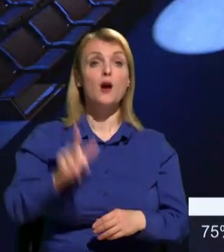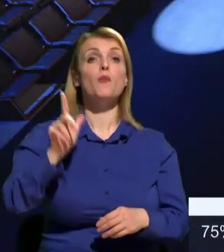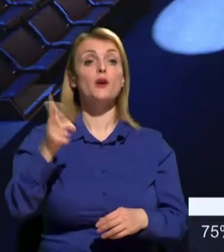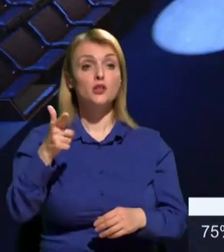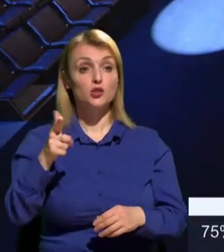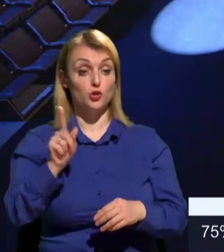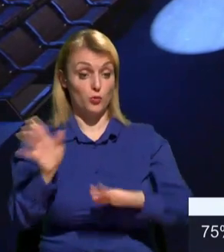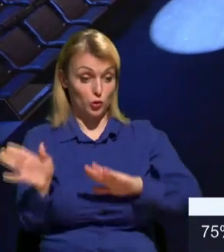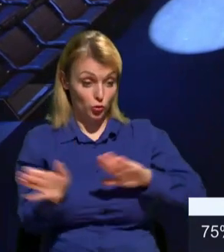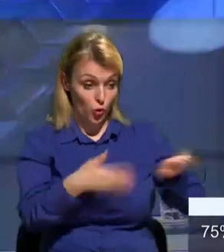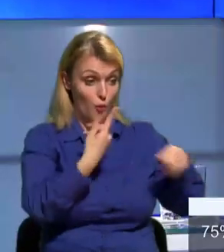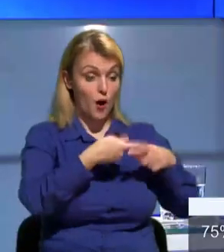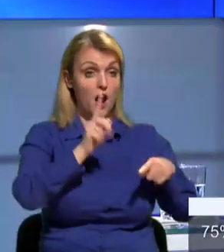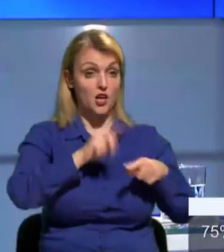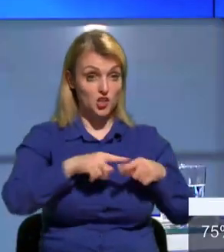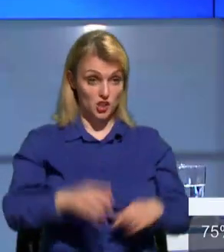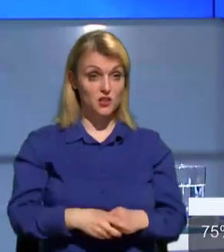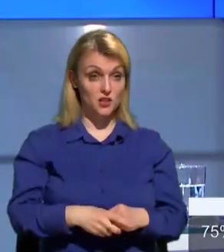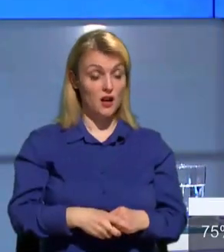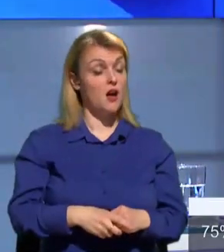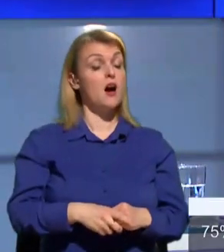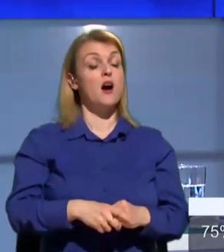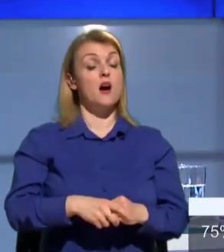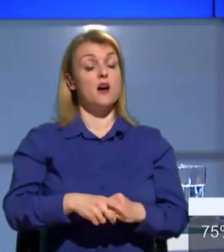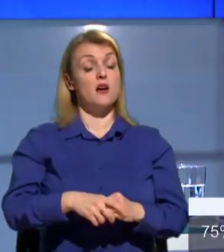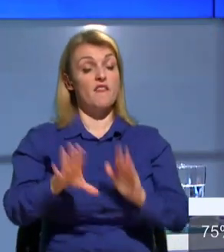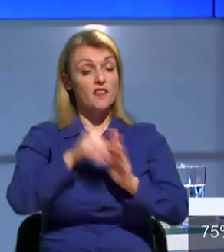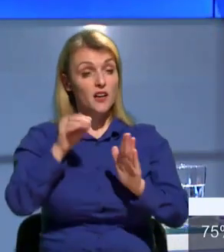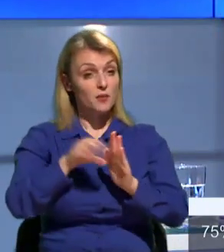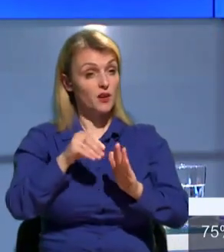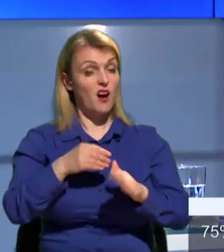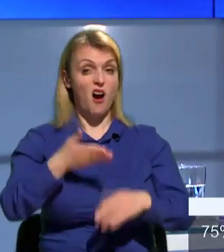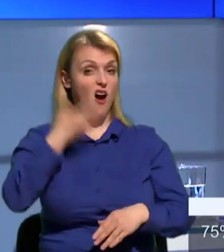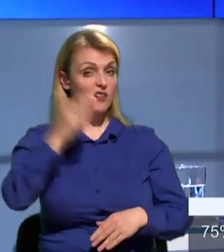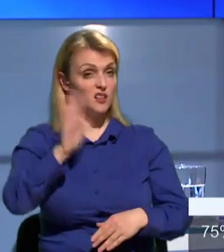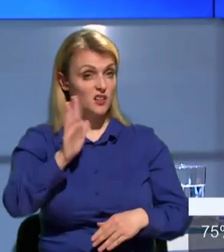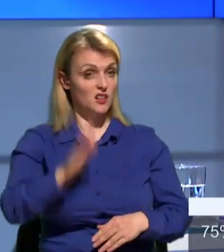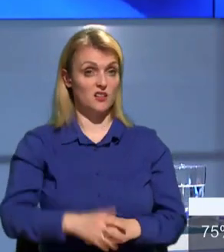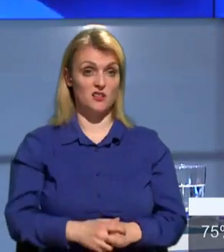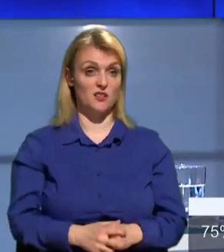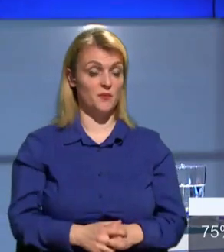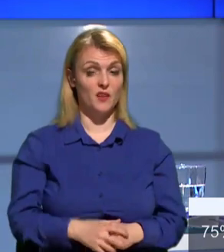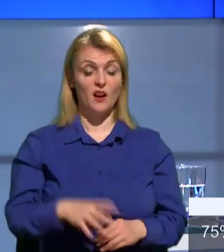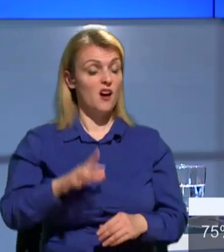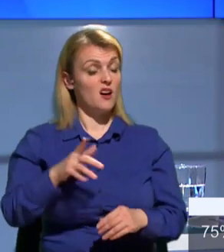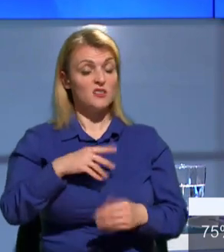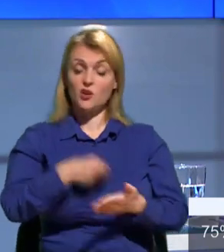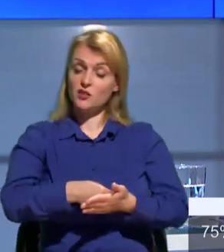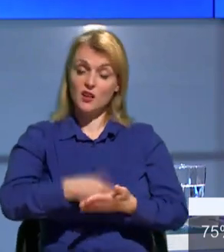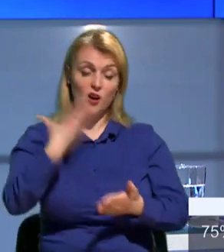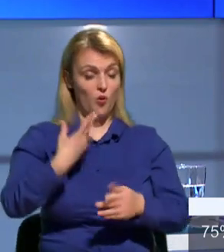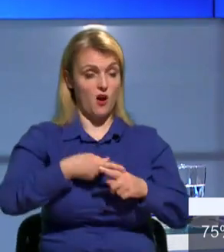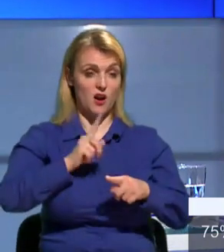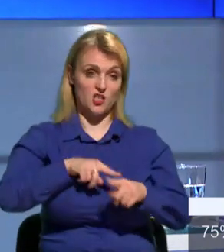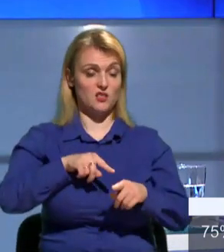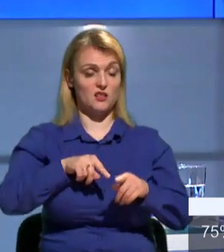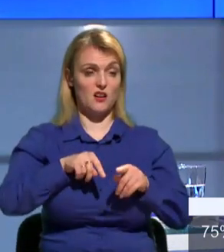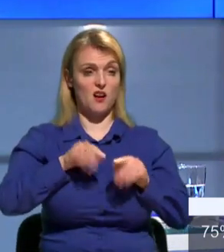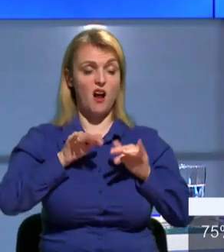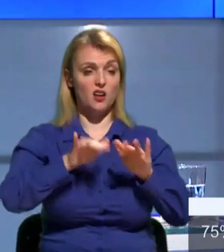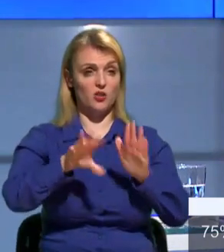acest scrutin electoral, care este unul destul de nu simplu, care costă bani. O zi de alegeri costă 60-70 de milioane de lei. Noi